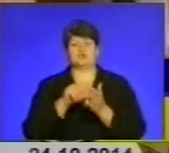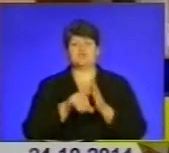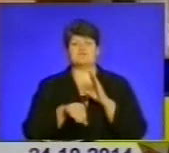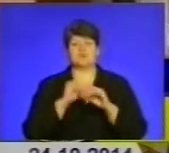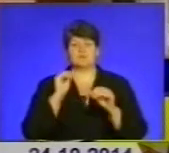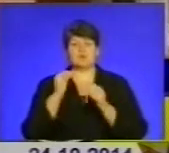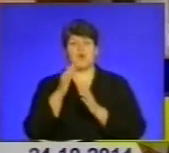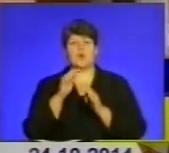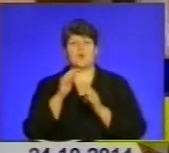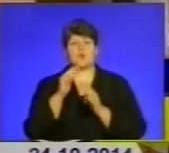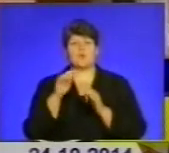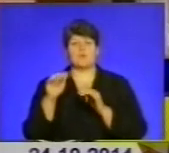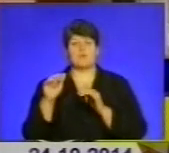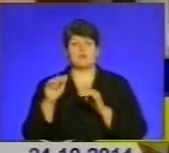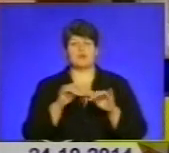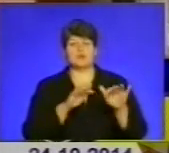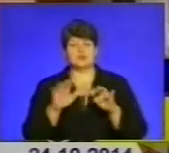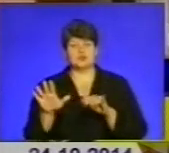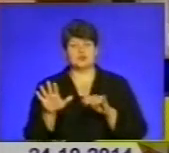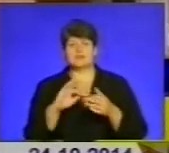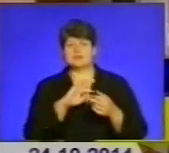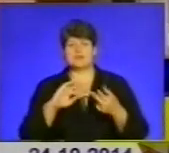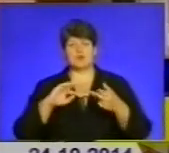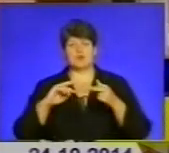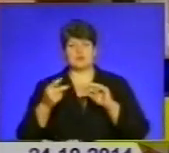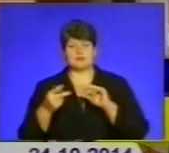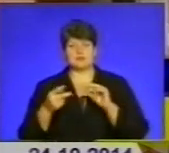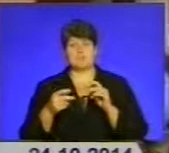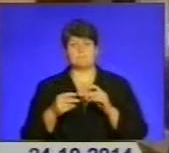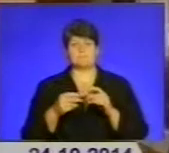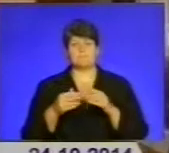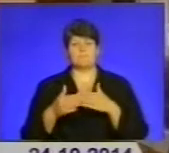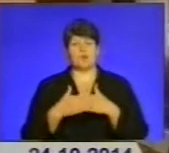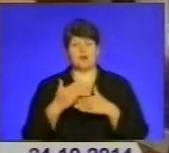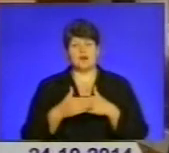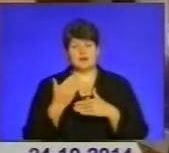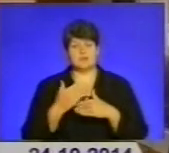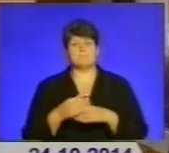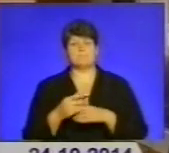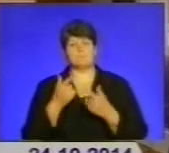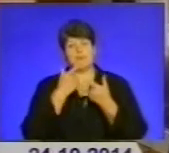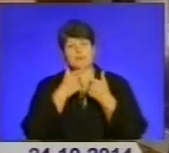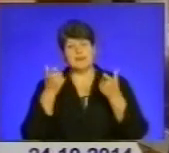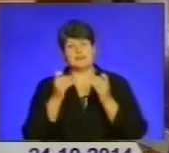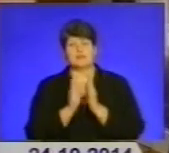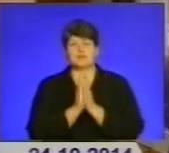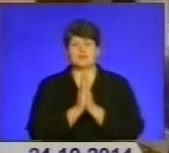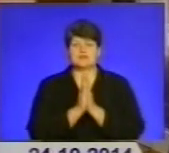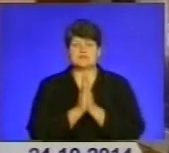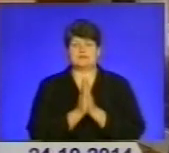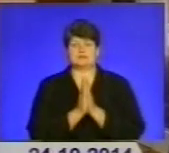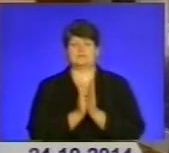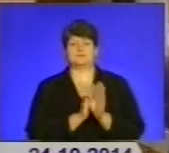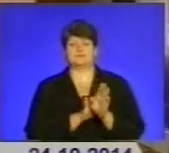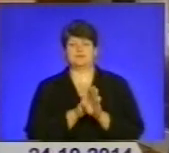про невідворотність покарання згідно нового закону, попередити і попросити дотримуватись